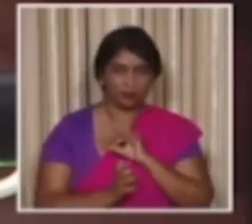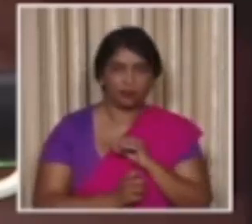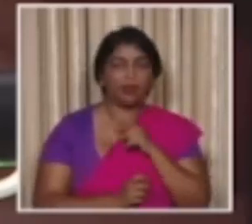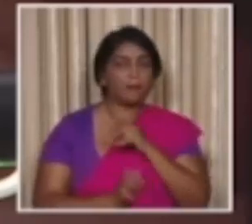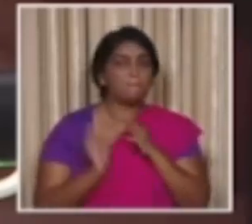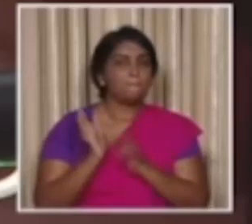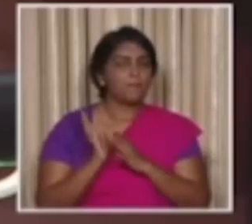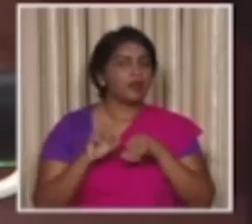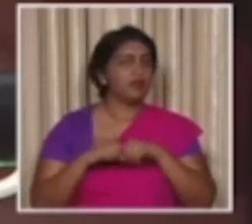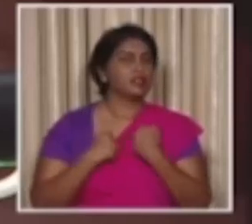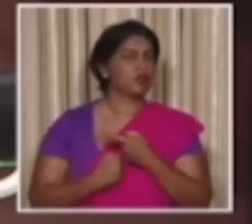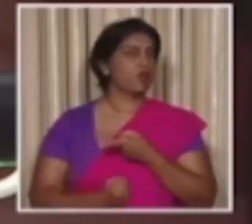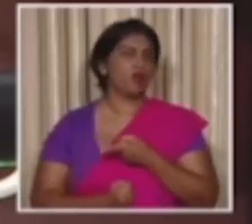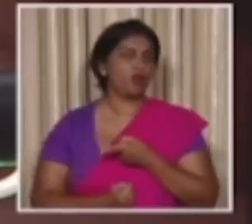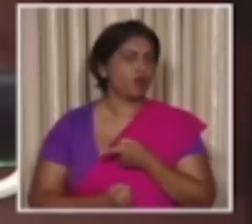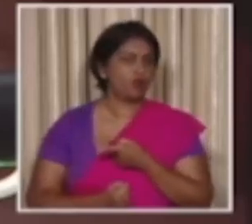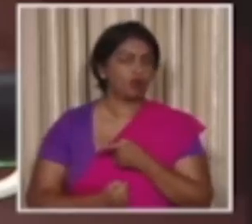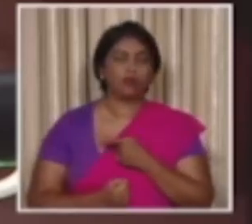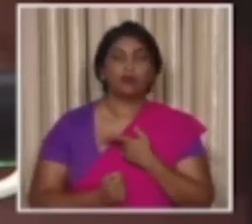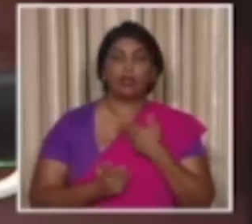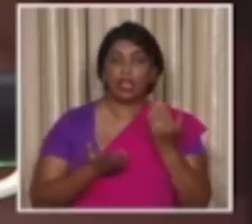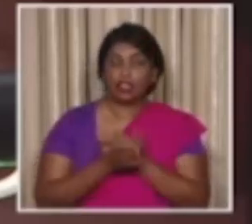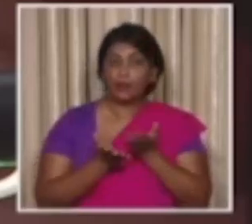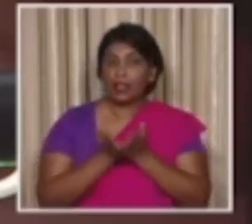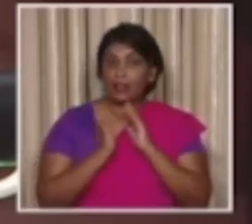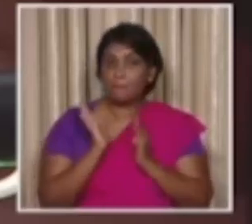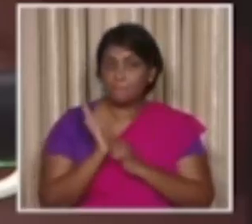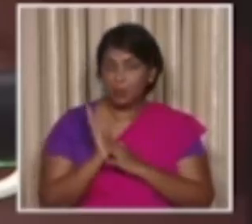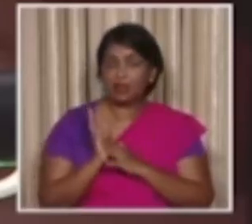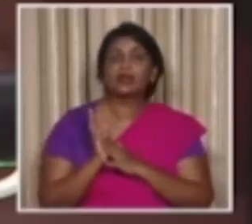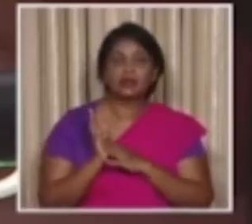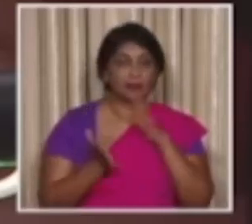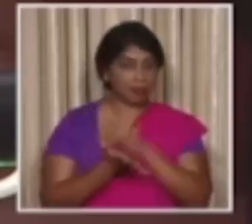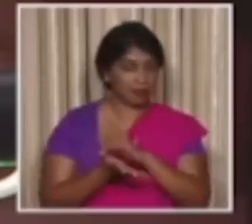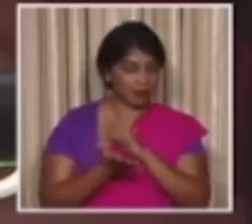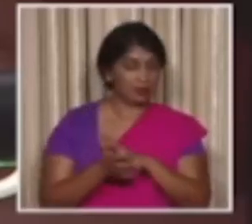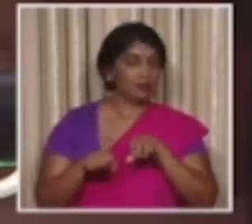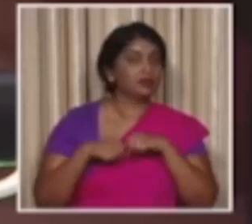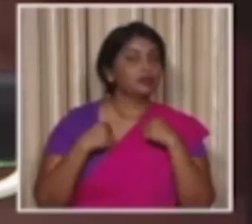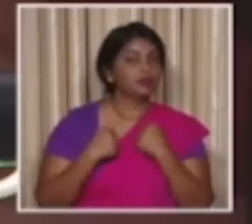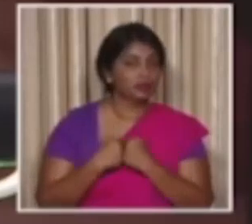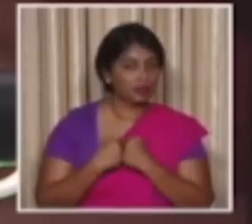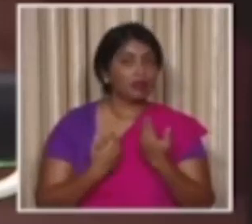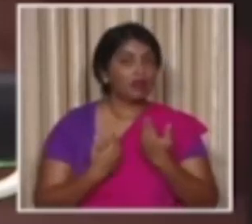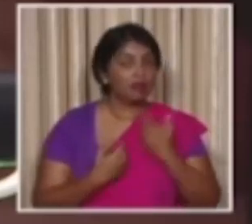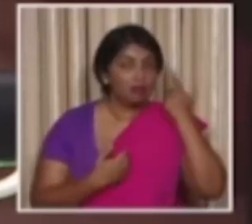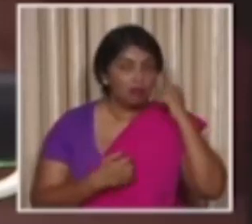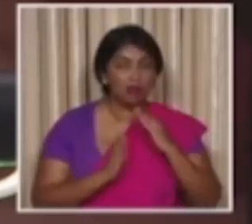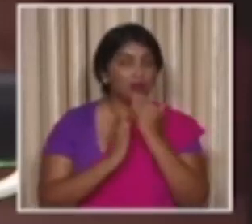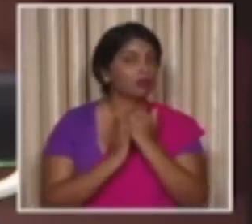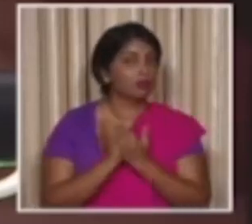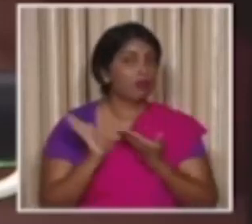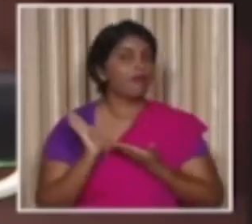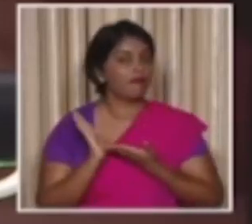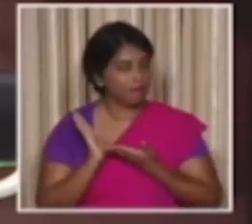මේ මැඩ්‍රාස් කියන සමාගම? අනතුරු ඉතුරු වන ඉන්දියාවේ මැඩ්‍රාස් සිකියුරිටි ප්‍රින්ටර් සමාගම අපේක්ෂිත කොන්දේසි තුල